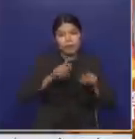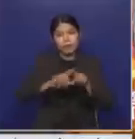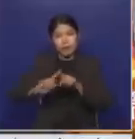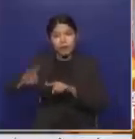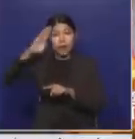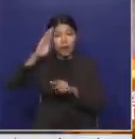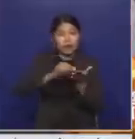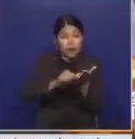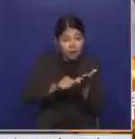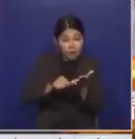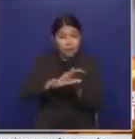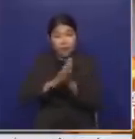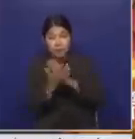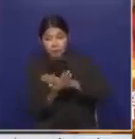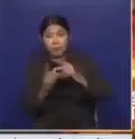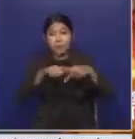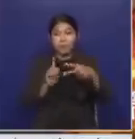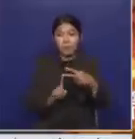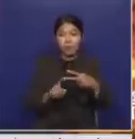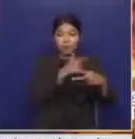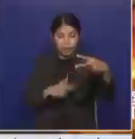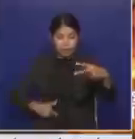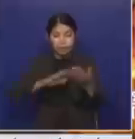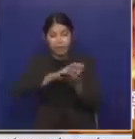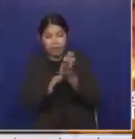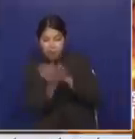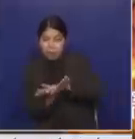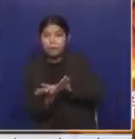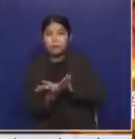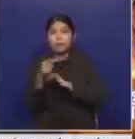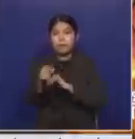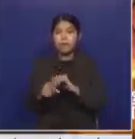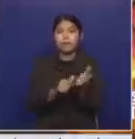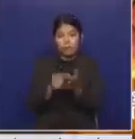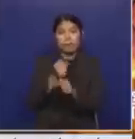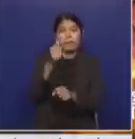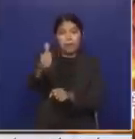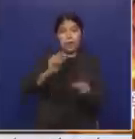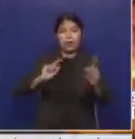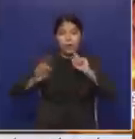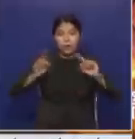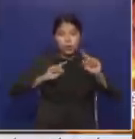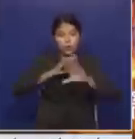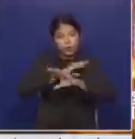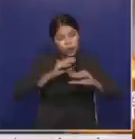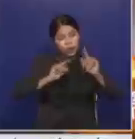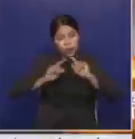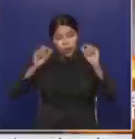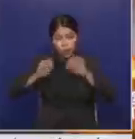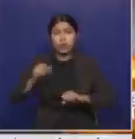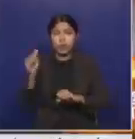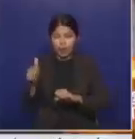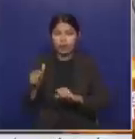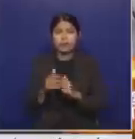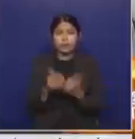กองทัพก็ดีหรือแม้แต่การปฏิรูปสถาบันพระมหากษัตริย์ก็เป็นไปได้ที่จะมีฉันทามติร่วมกันหรืออย่าง